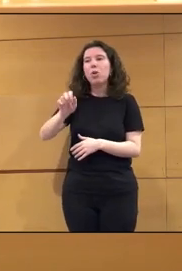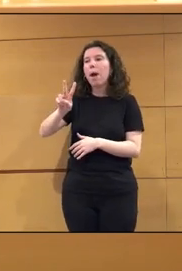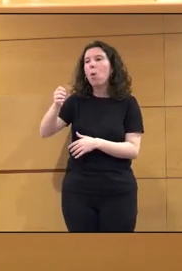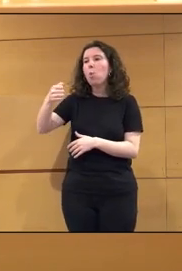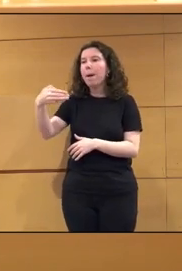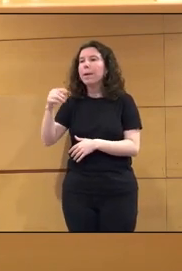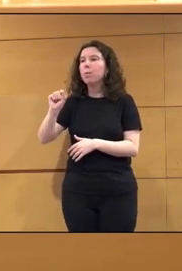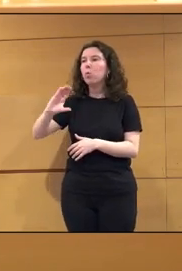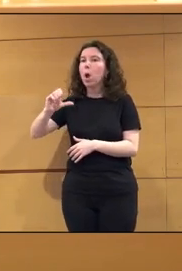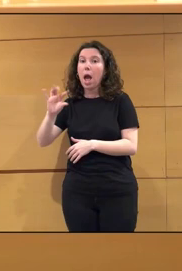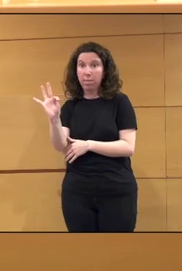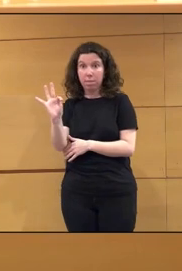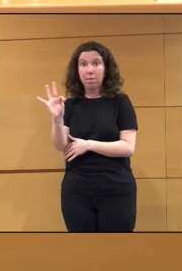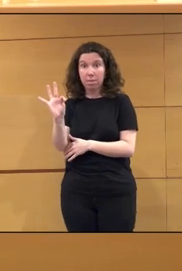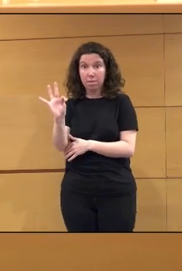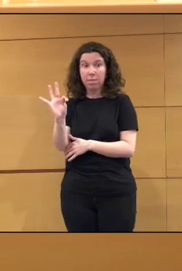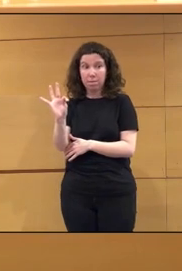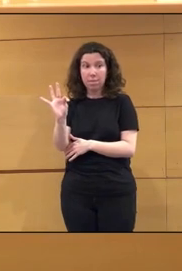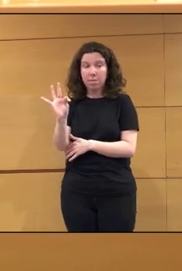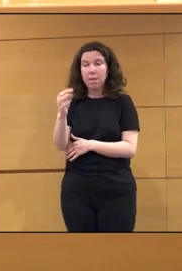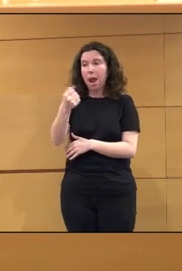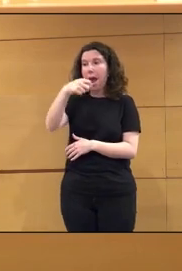anna.matamala@uab.cat. M'escriviu, ho dic tres vegades,